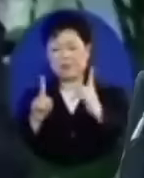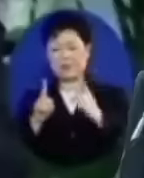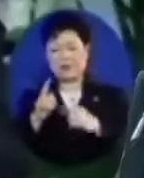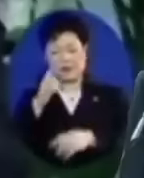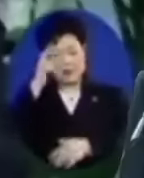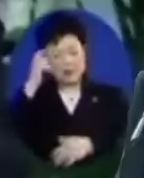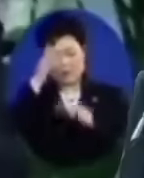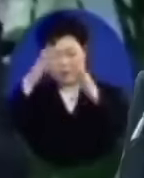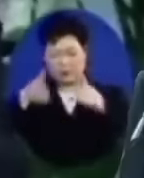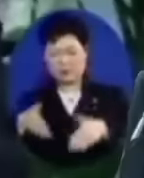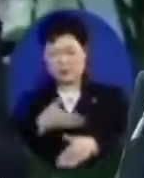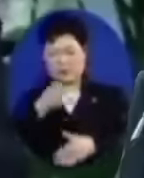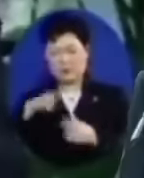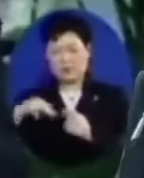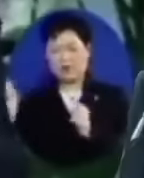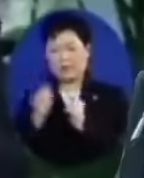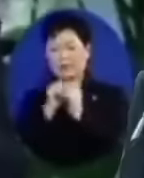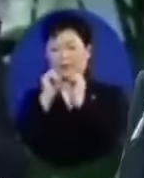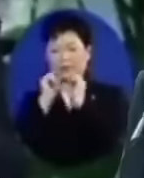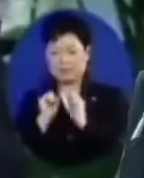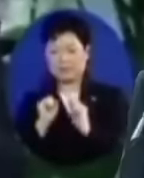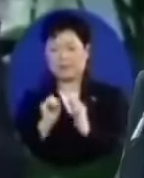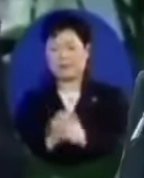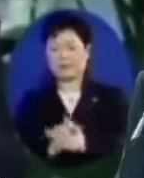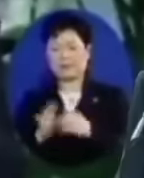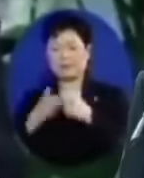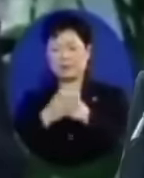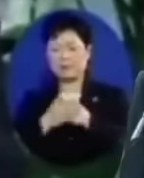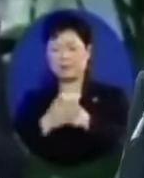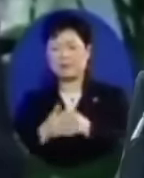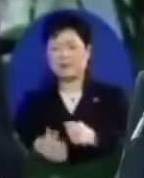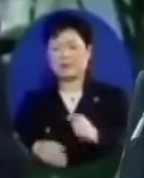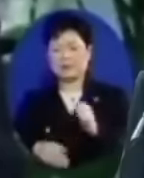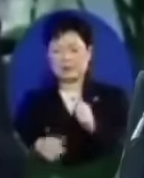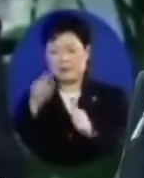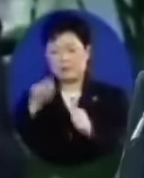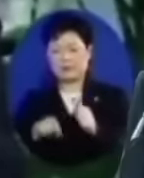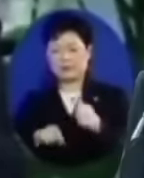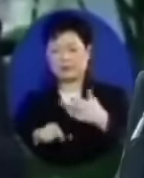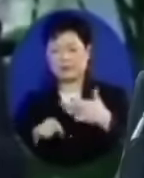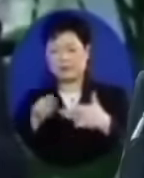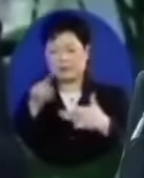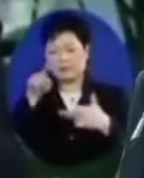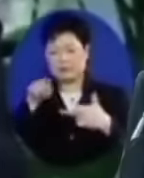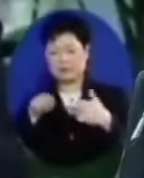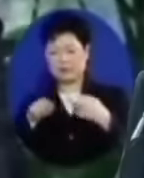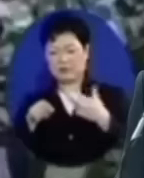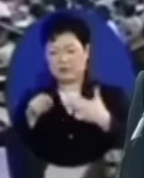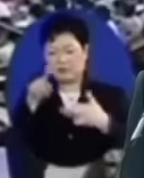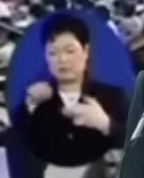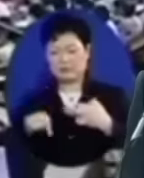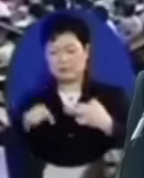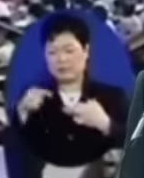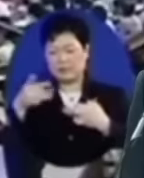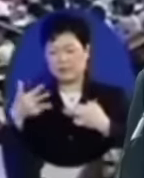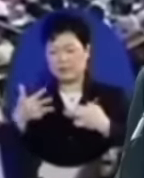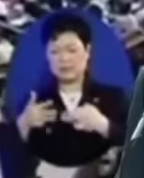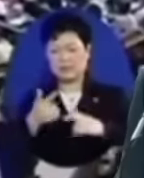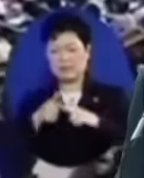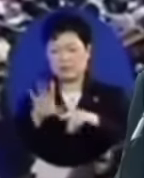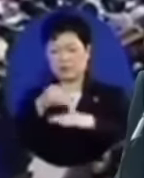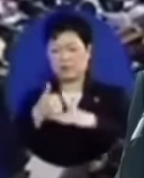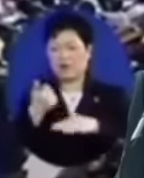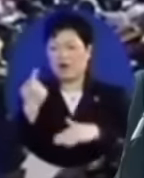통해서 여러분과 함께 계신 것입니다. 그렇기 때문에 히브리서 13장 8절에 예수 그리스도는 어제나 오늘이나 영원토록